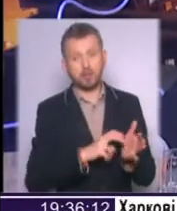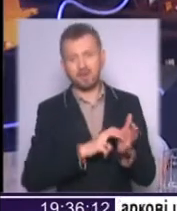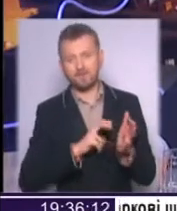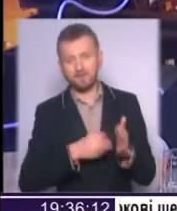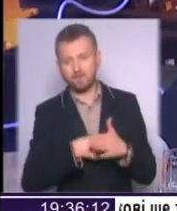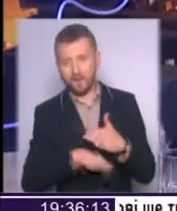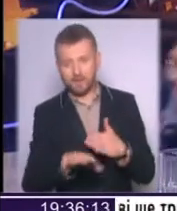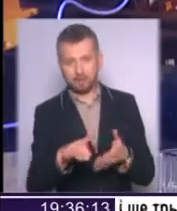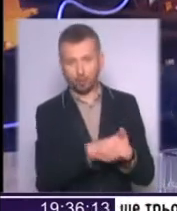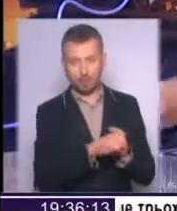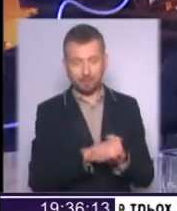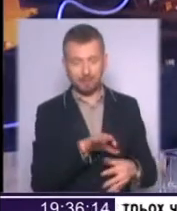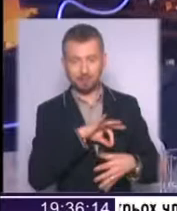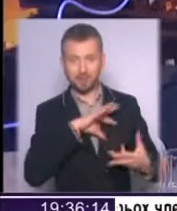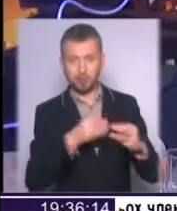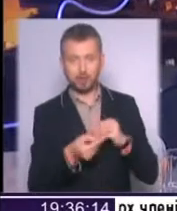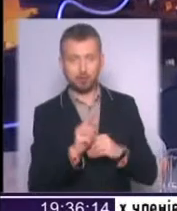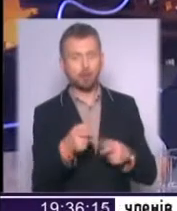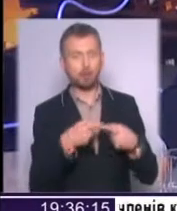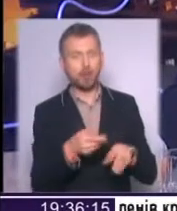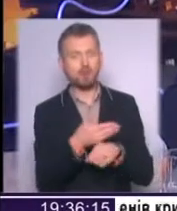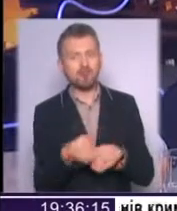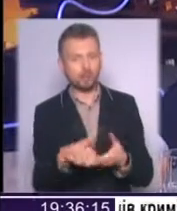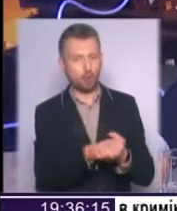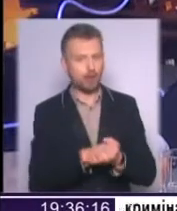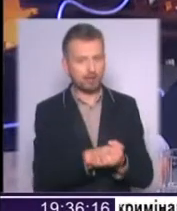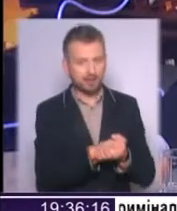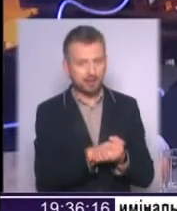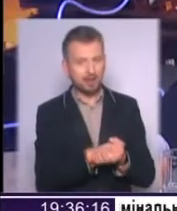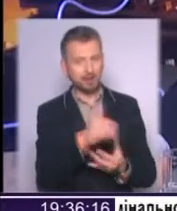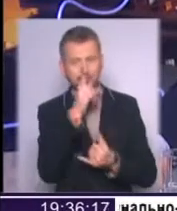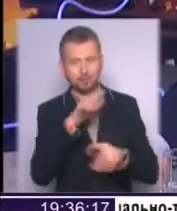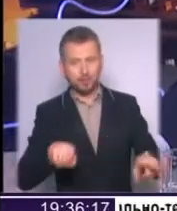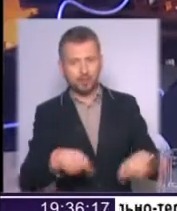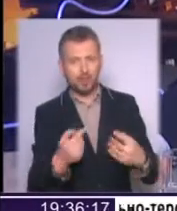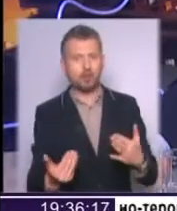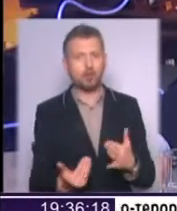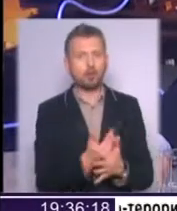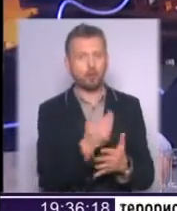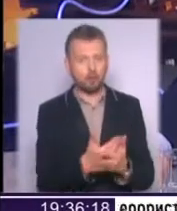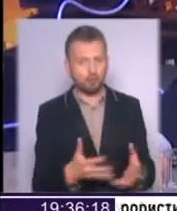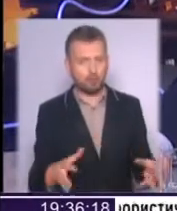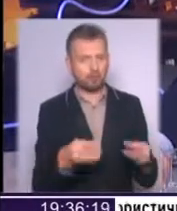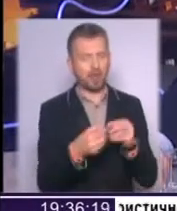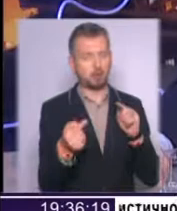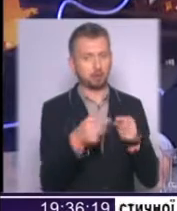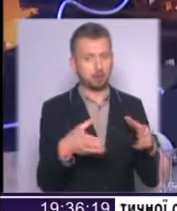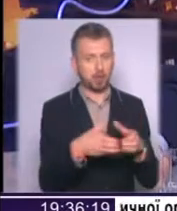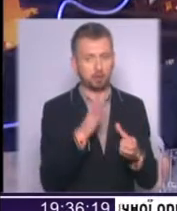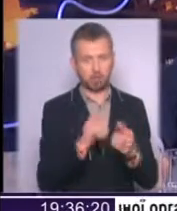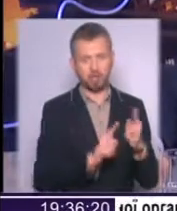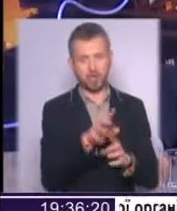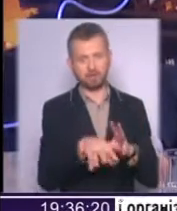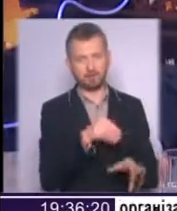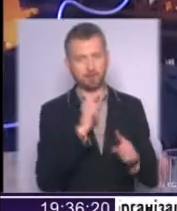к тому, что другая часть коалиции ни при каких условиях не создаст новую с оппозиционным блоком и будут назначены перевыборы парламента.